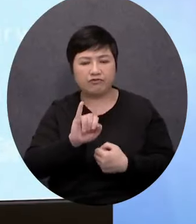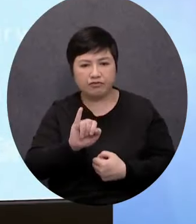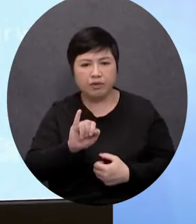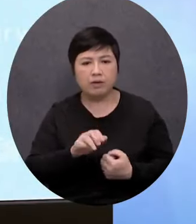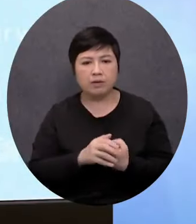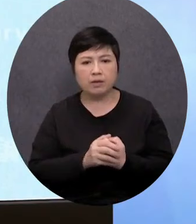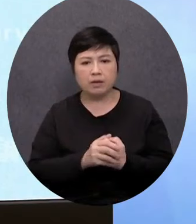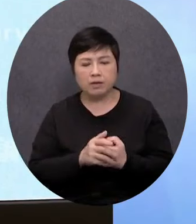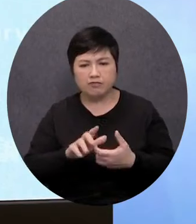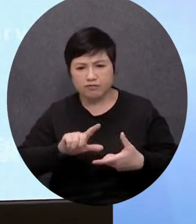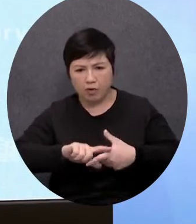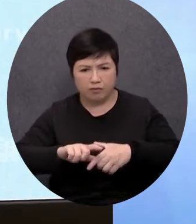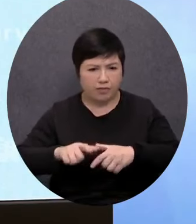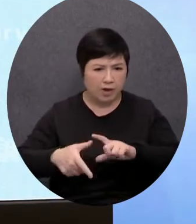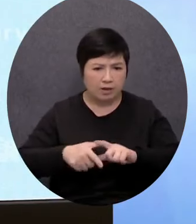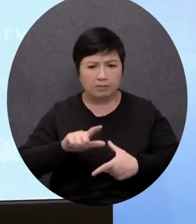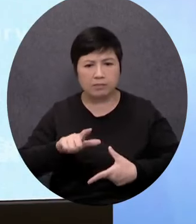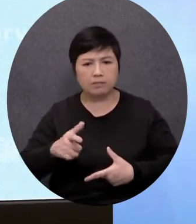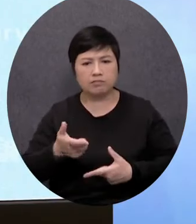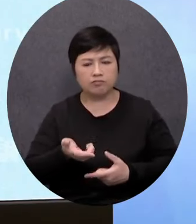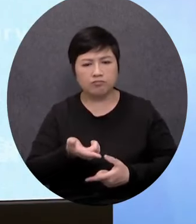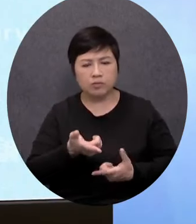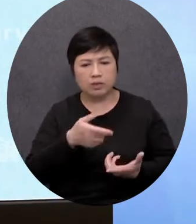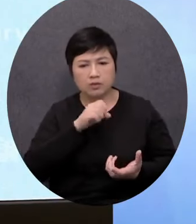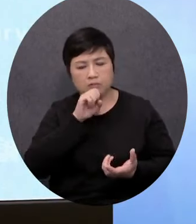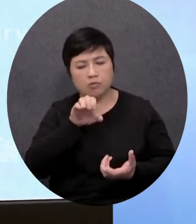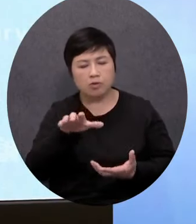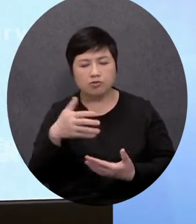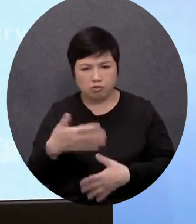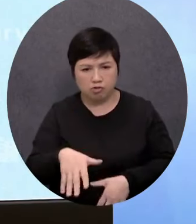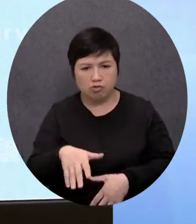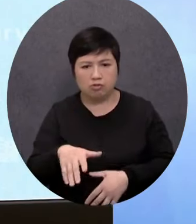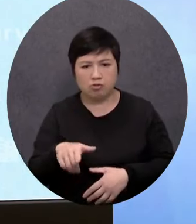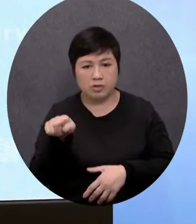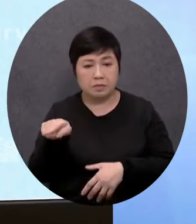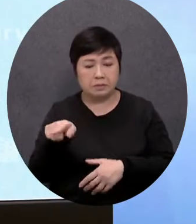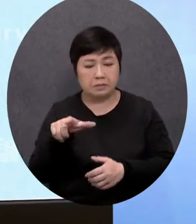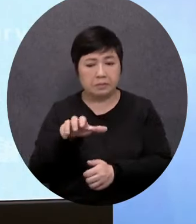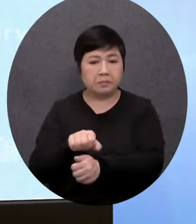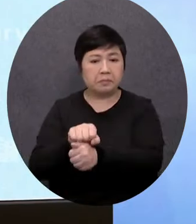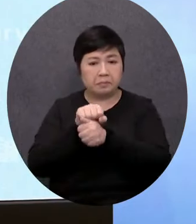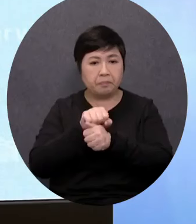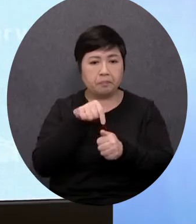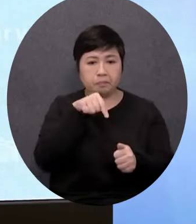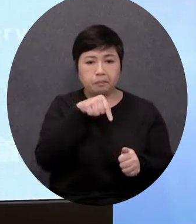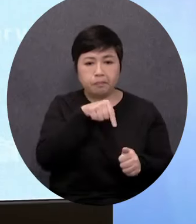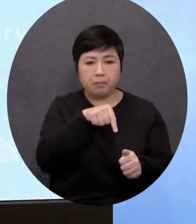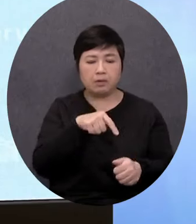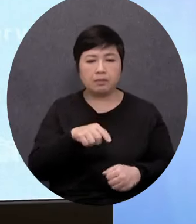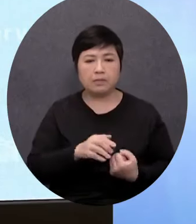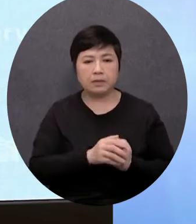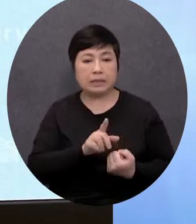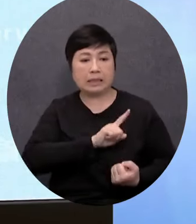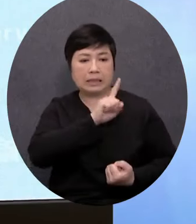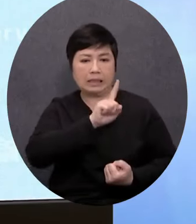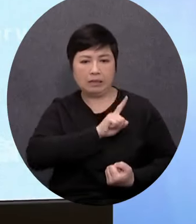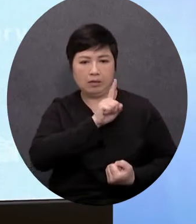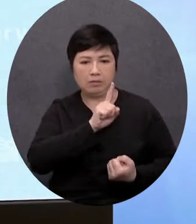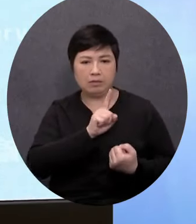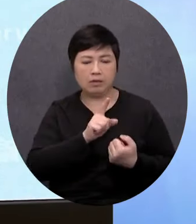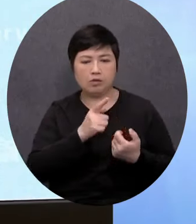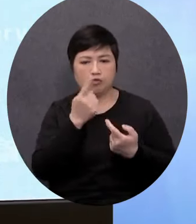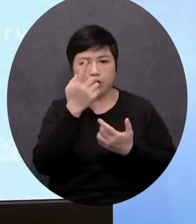先個手法咧，其實亦都同大家都提過下。咁就係咧呢一位被捕人士咧，就係佢單獨啦。咁就喺